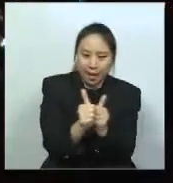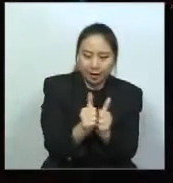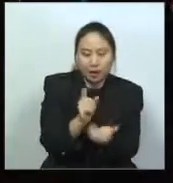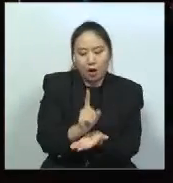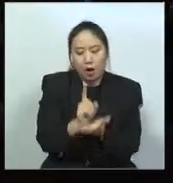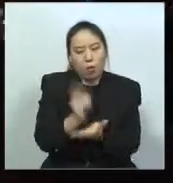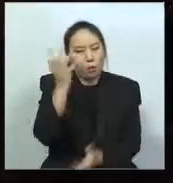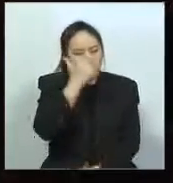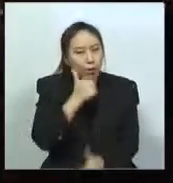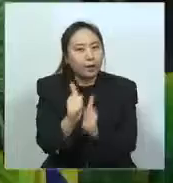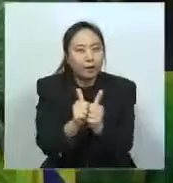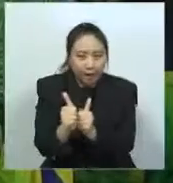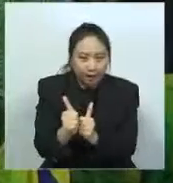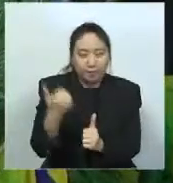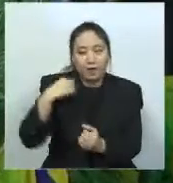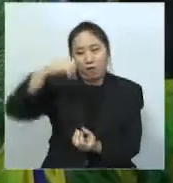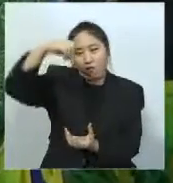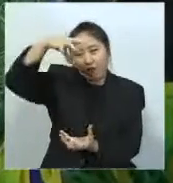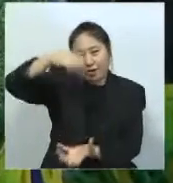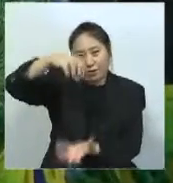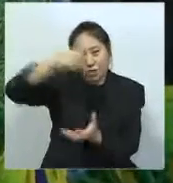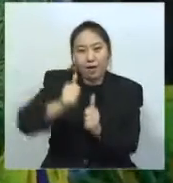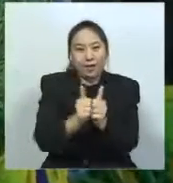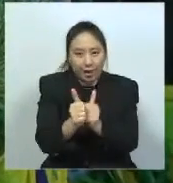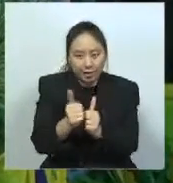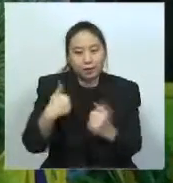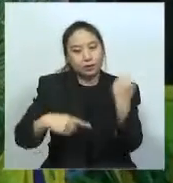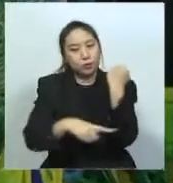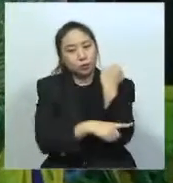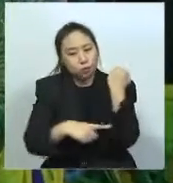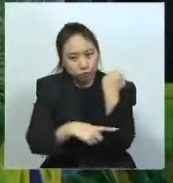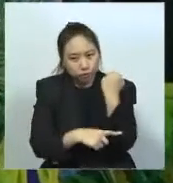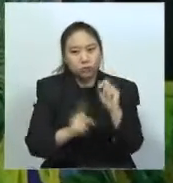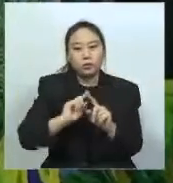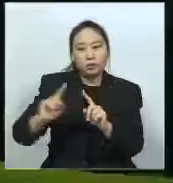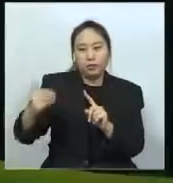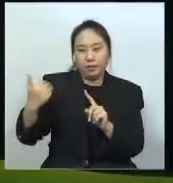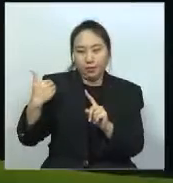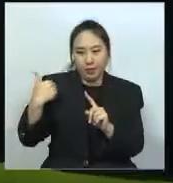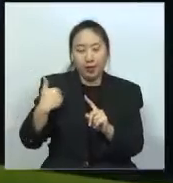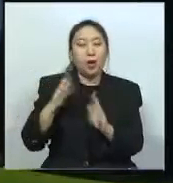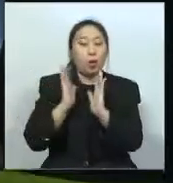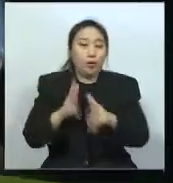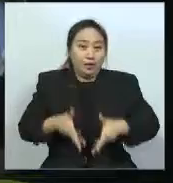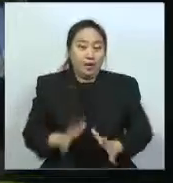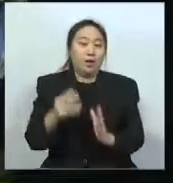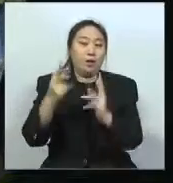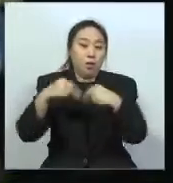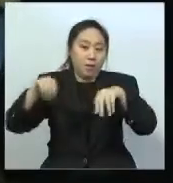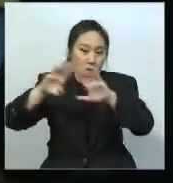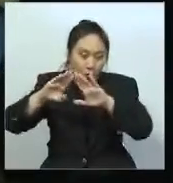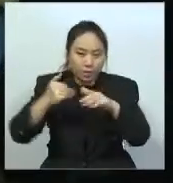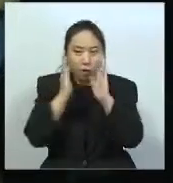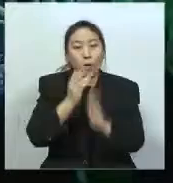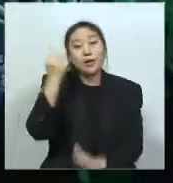ามประกวดโคมแขวนไปจนถึงการแสดงดนตรีไทยนะคะซึ่งก็มีทั้งคนที่อยู่ในพื้นที่นครปฐมเองแล้วก็นักท่องเ